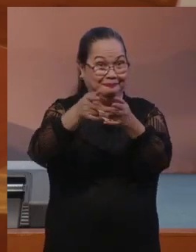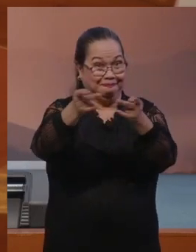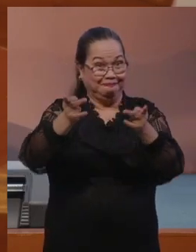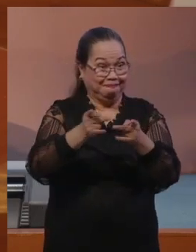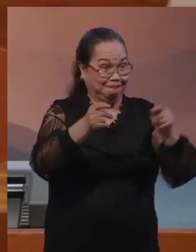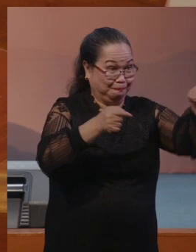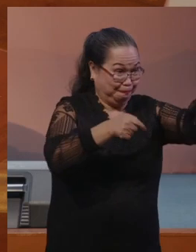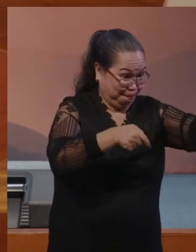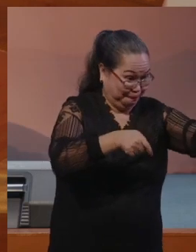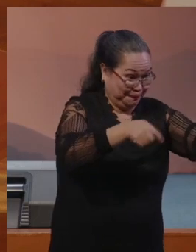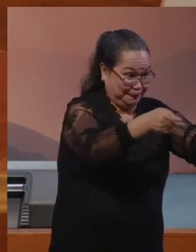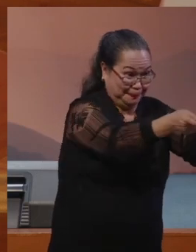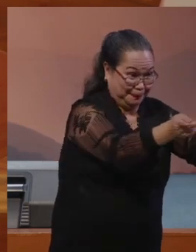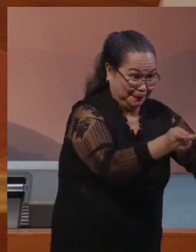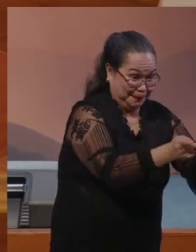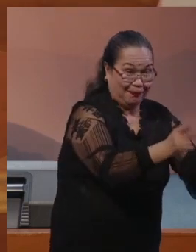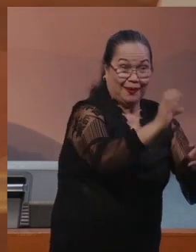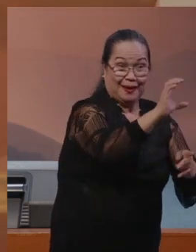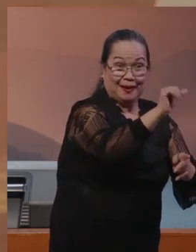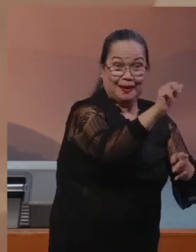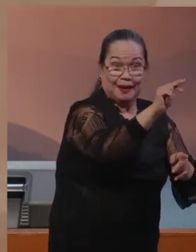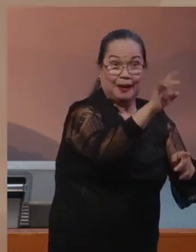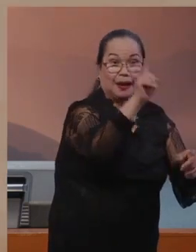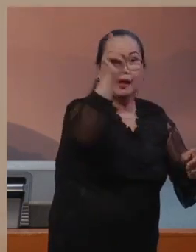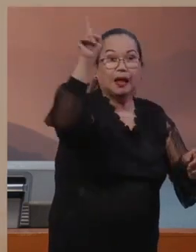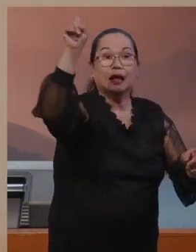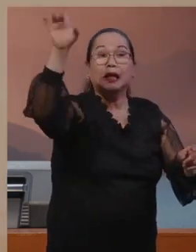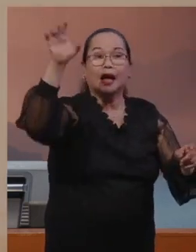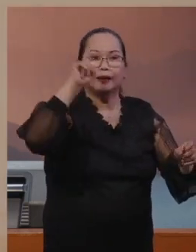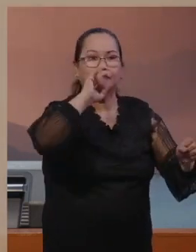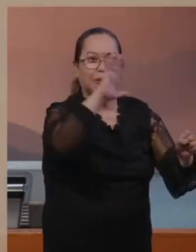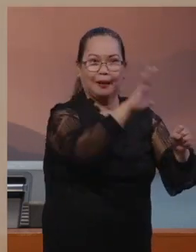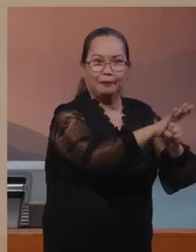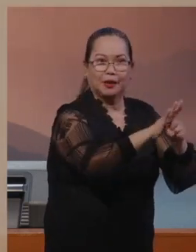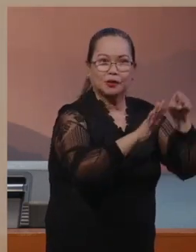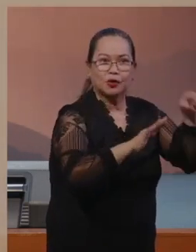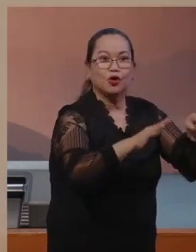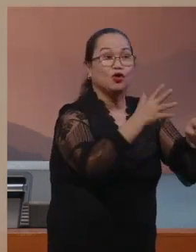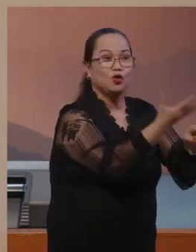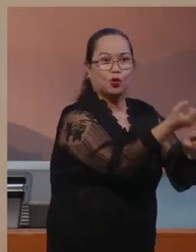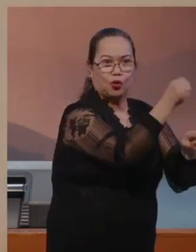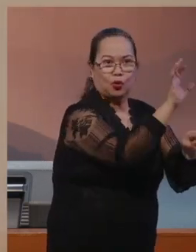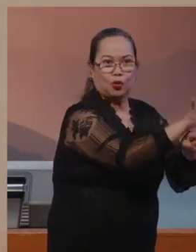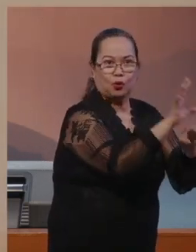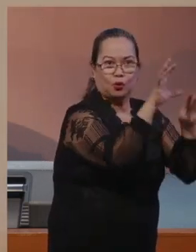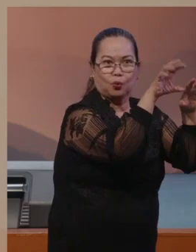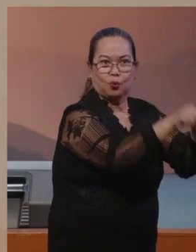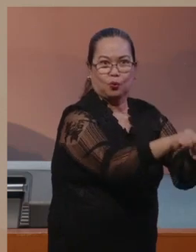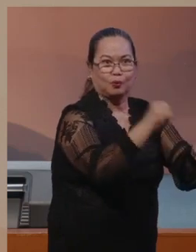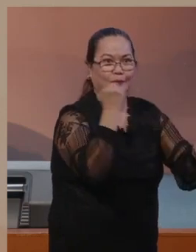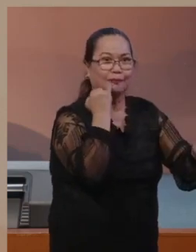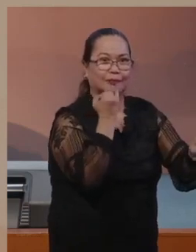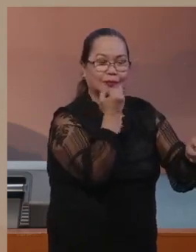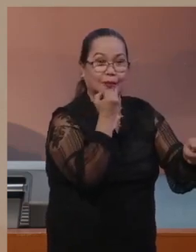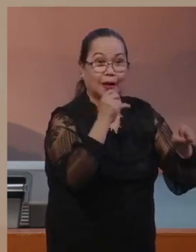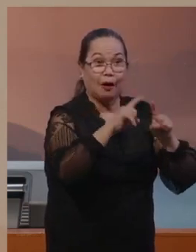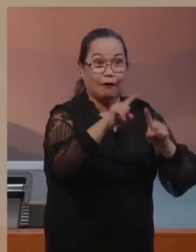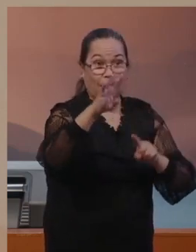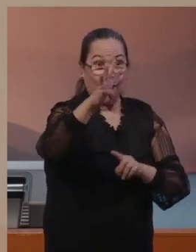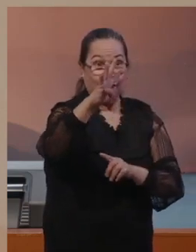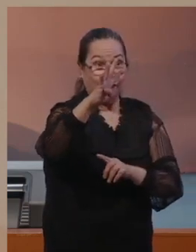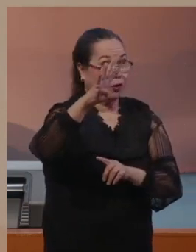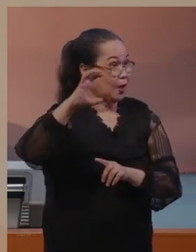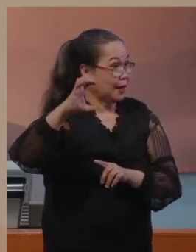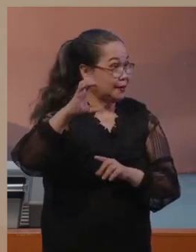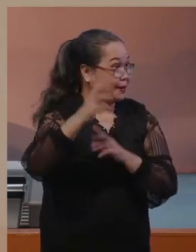Kanaan ay isang lugar na pinangako sa mga Hudyo, sa mga Israelita. Pero for 400